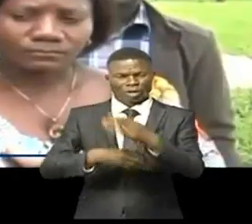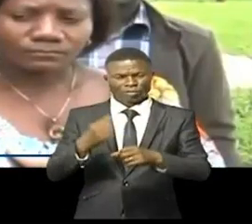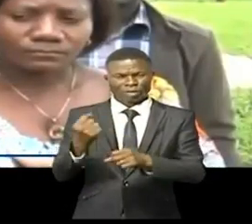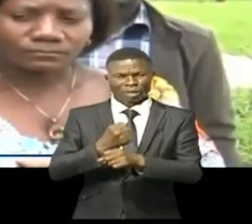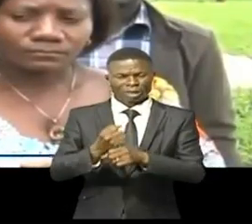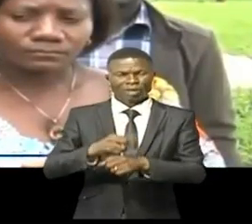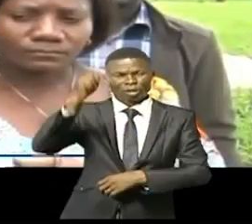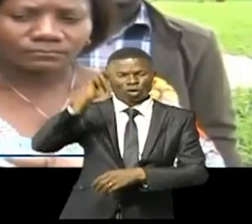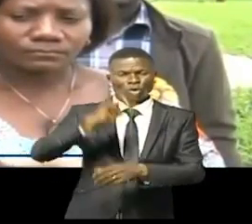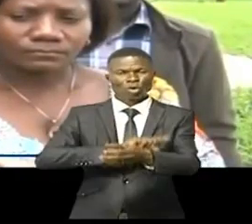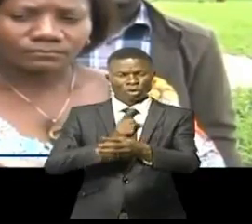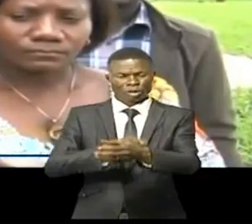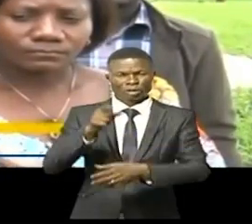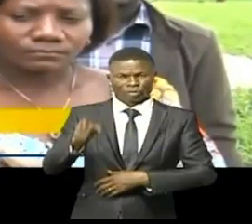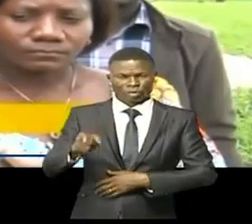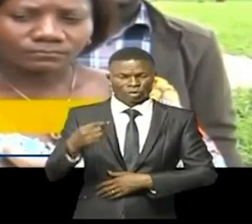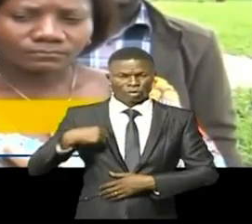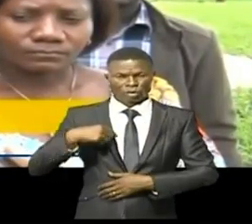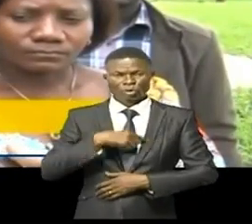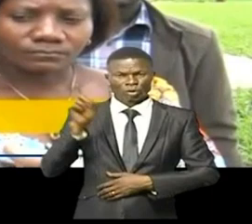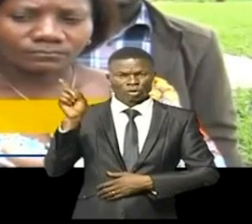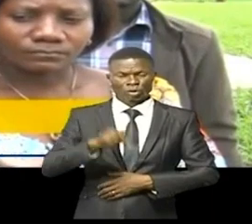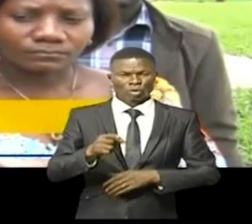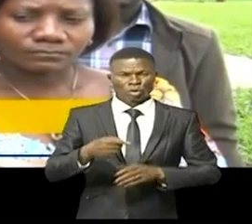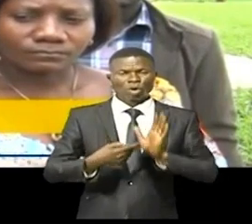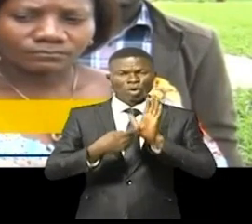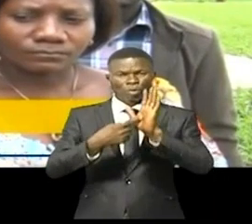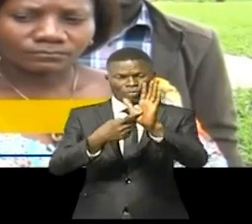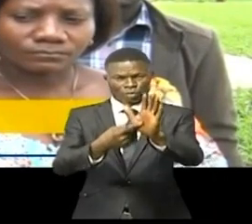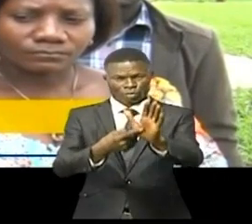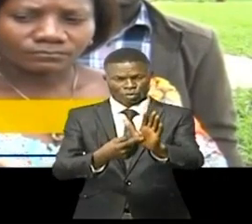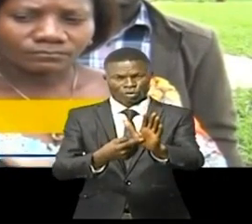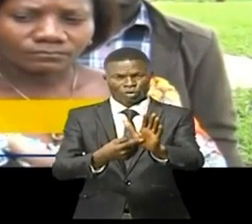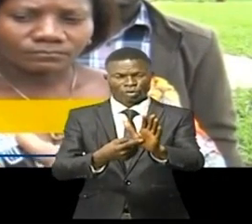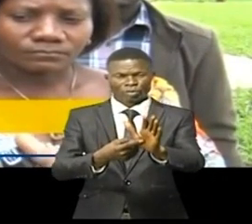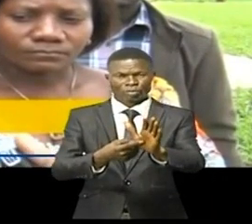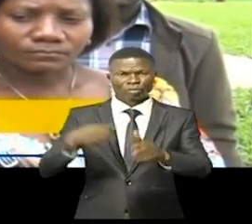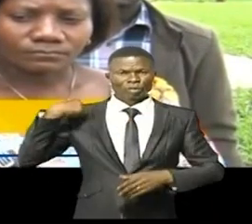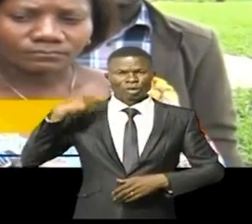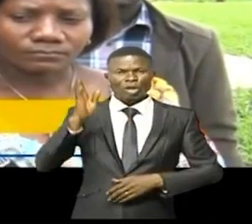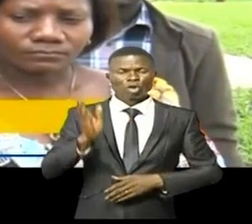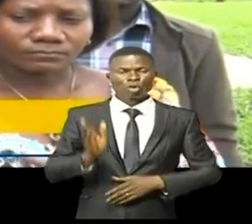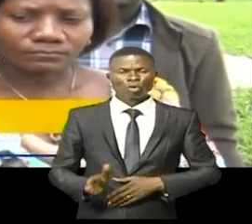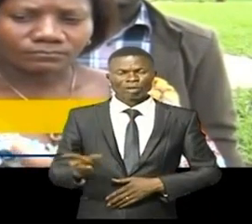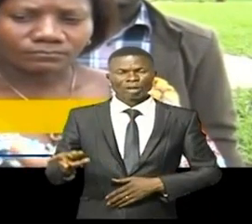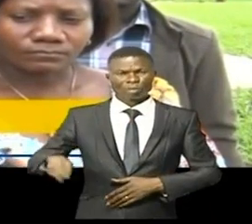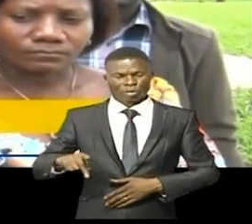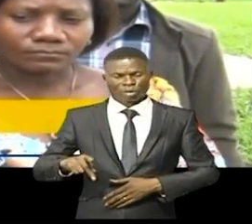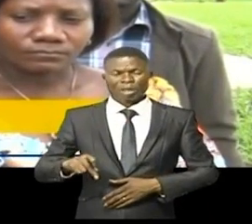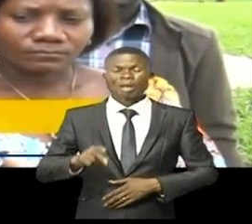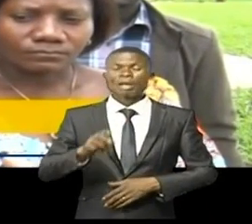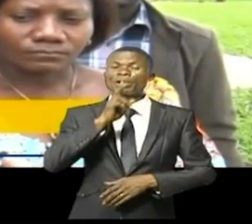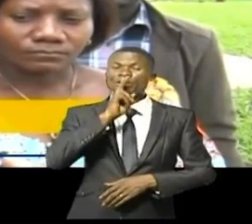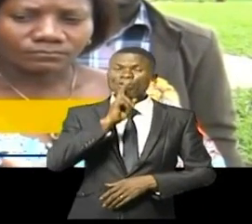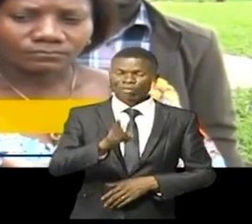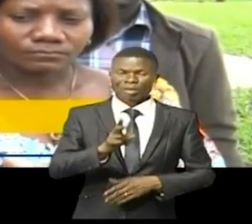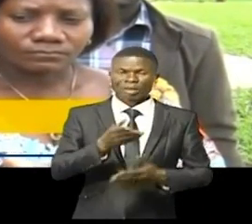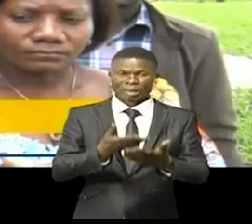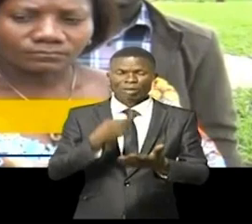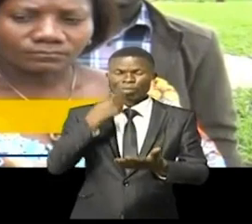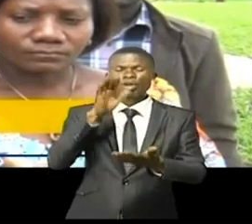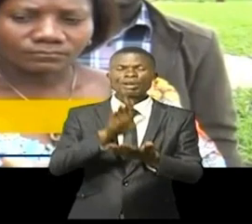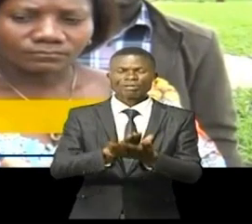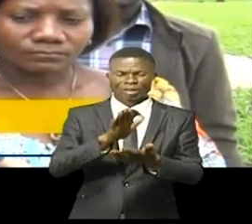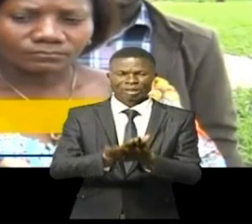au Nord Kivu. Nous sommes venus présenter au gouverneur des provinces certaines réalités, tout en félicitant les